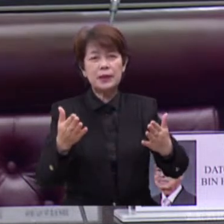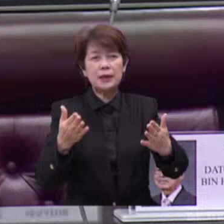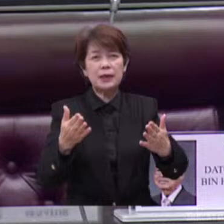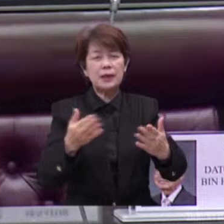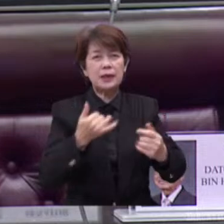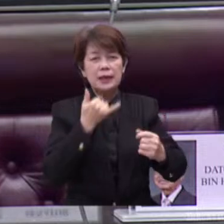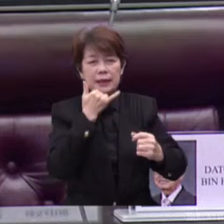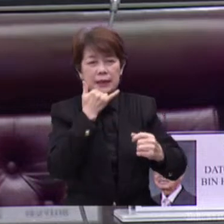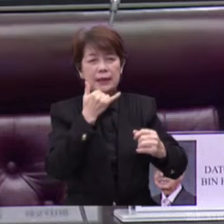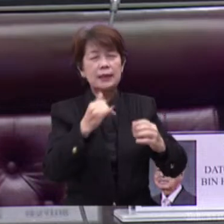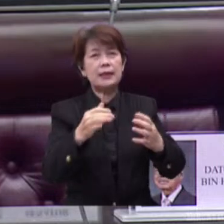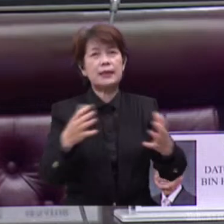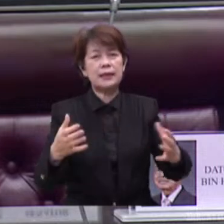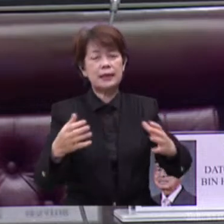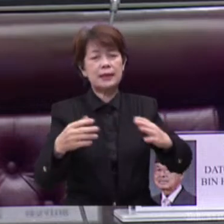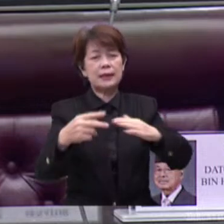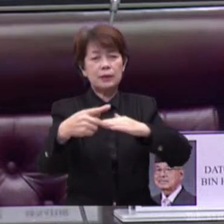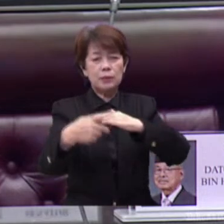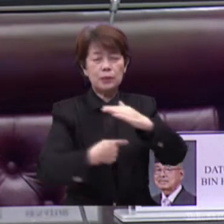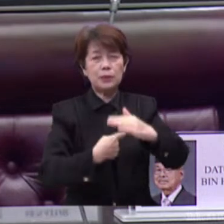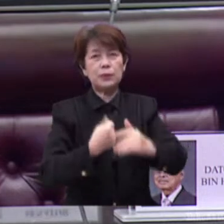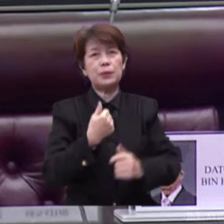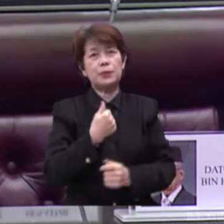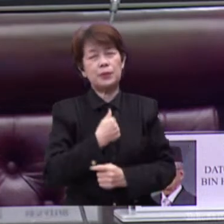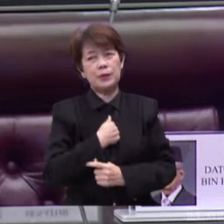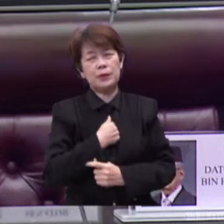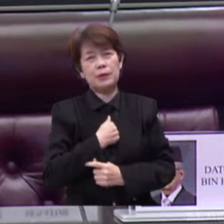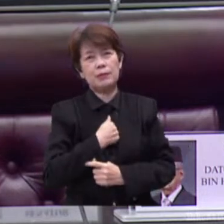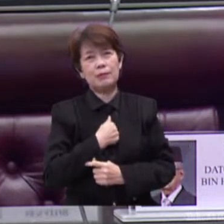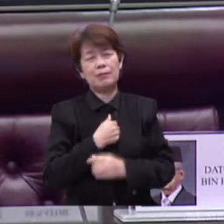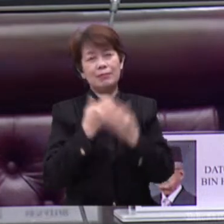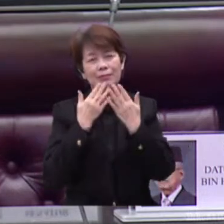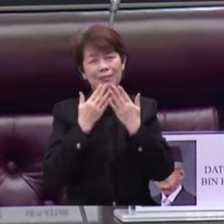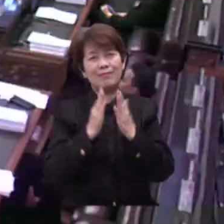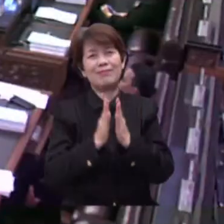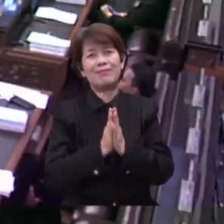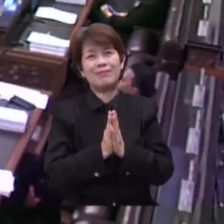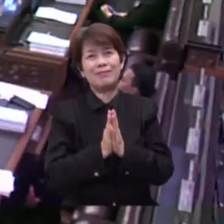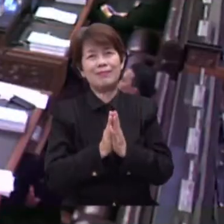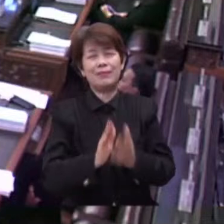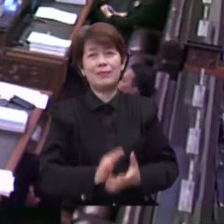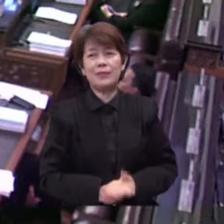keluarga yang masih ada wallahualam Assalamualaikum warahmatullahi wabarakatuh